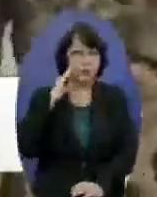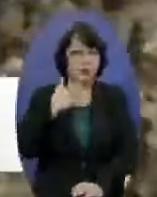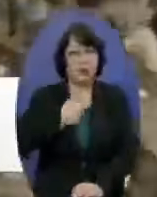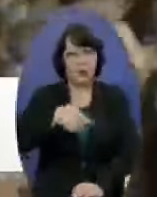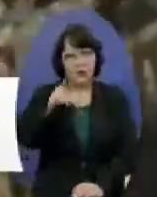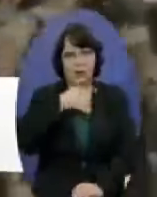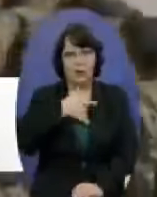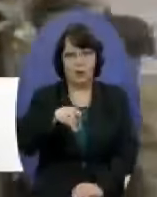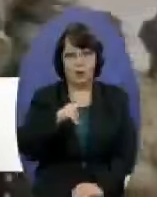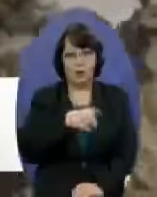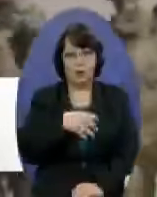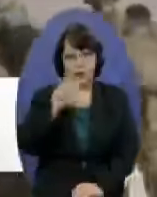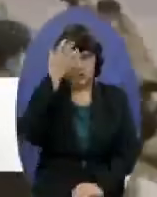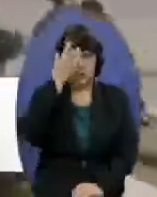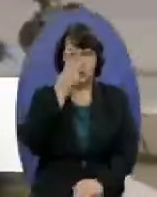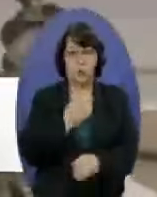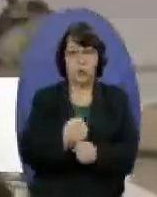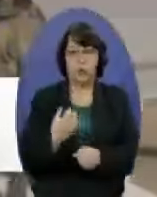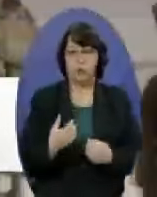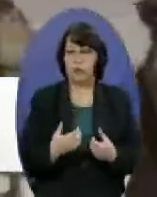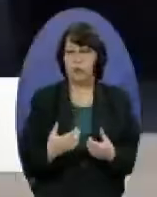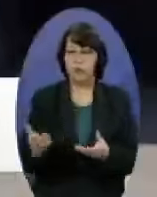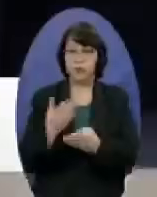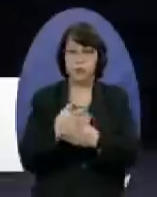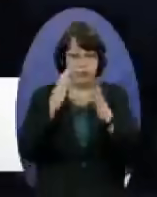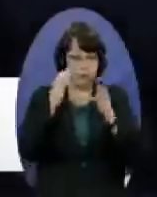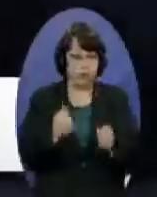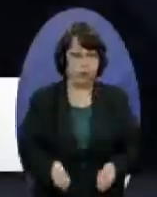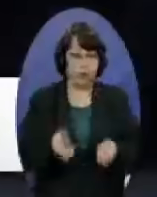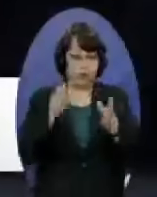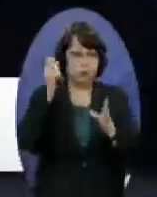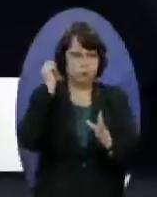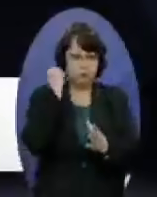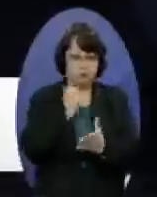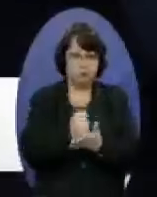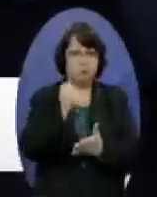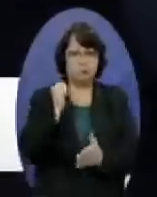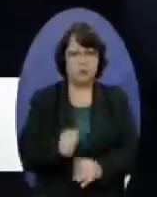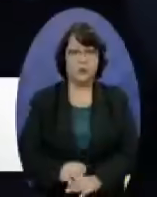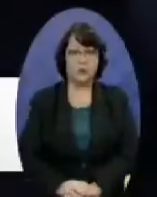гаргах үүргийг засгийн газартаа үүрэг болгосон тогтоолыг баталсан юм а.